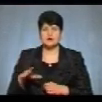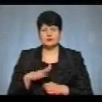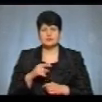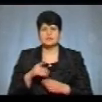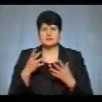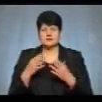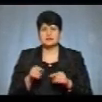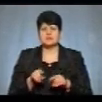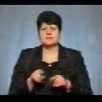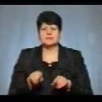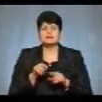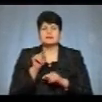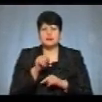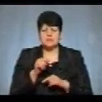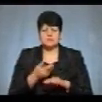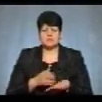Тяжко розказувати.